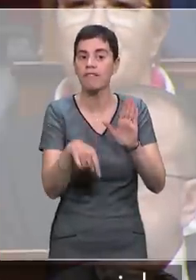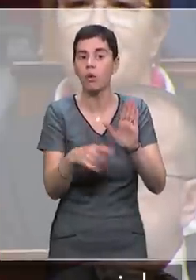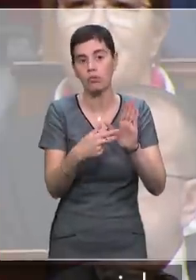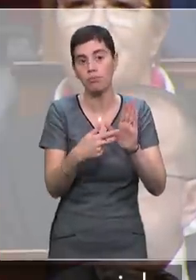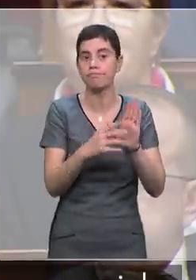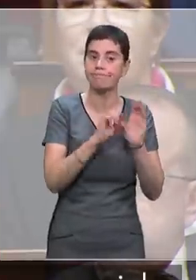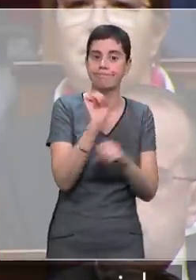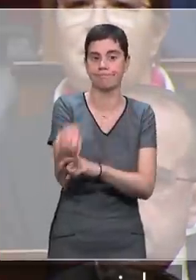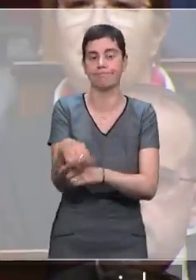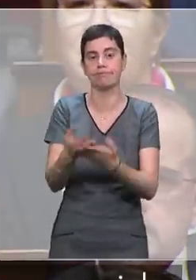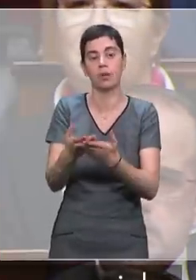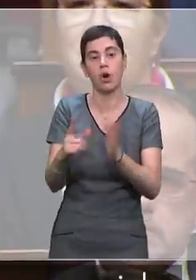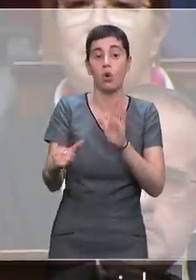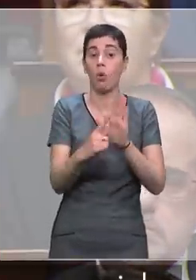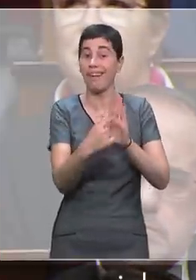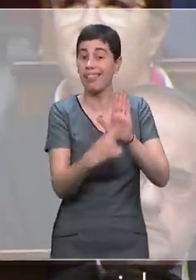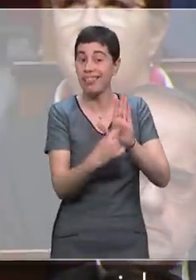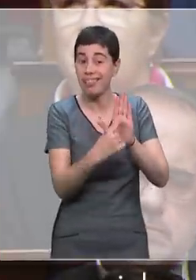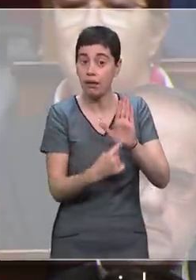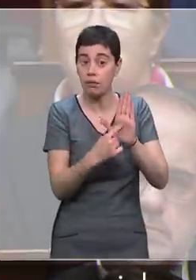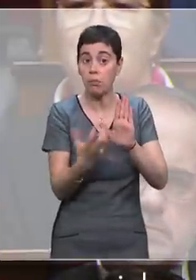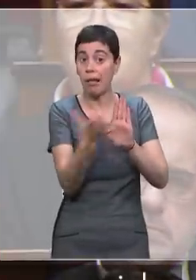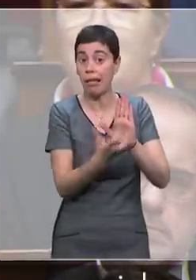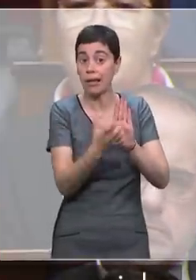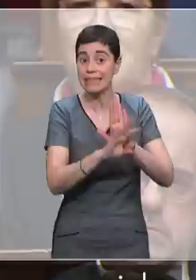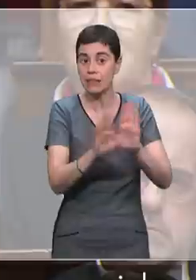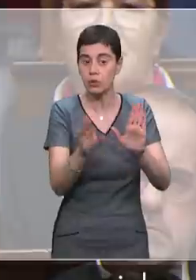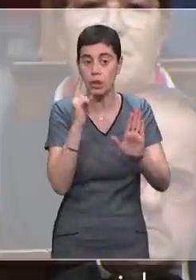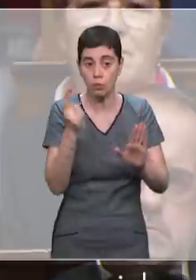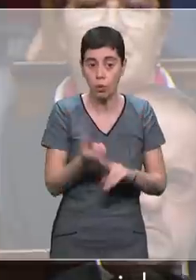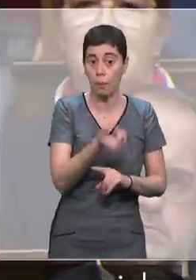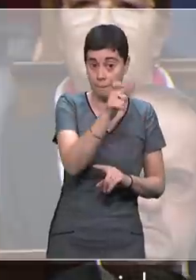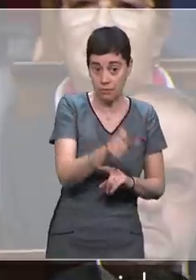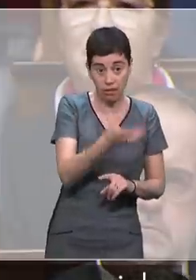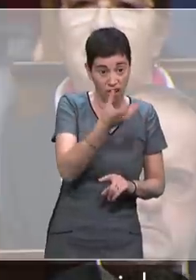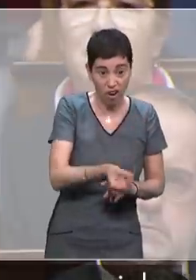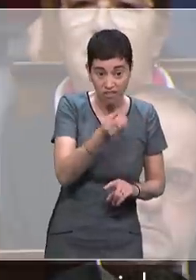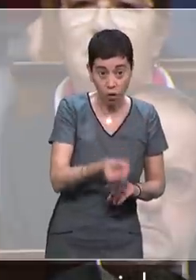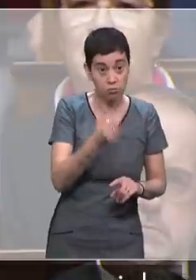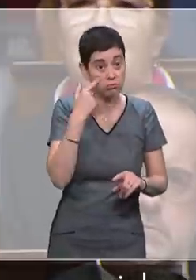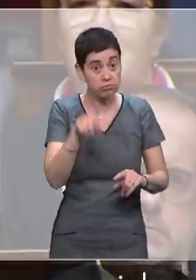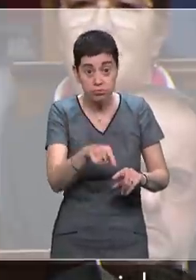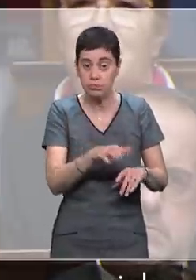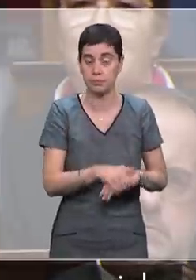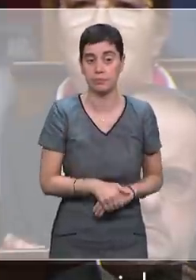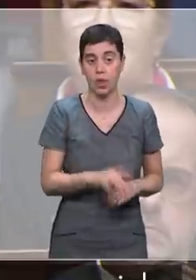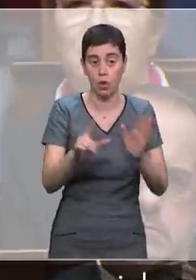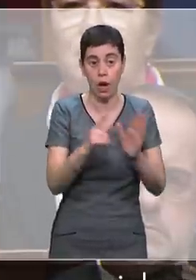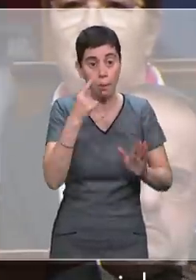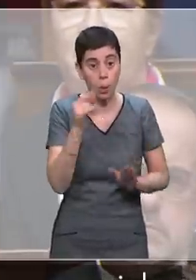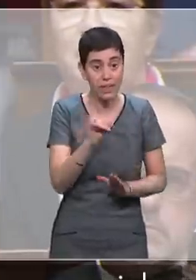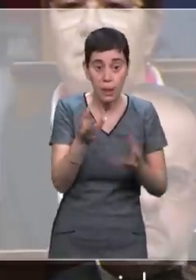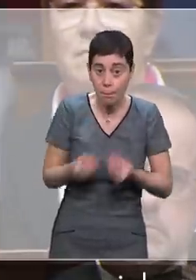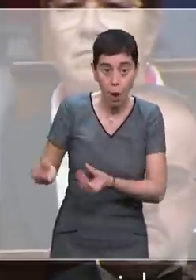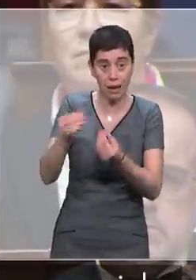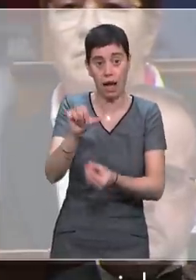Ce n'est pas une loi d'apparence. C'est une loi pour les enfants des mines de cobalt et des champs de cacao. C'est une loi pour les peuples de